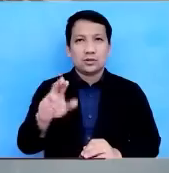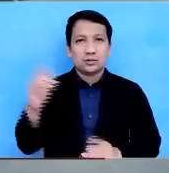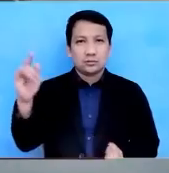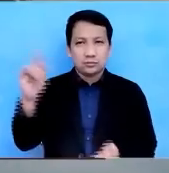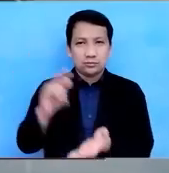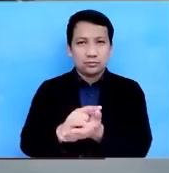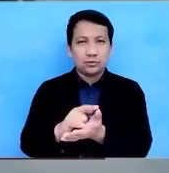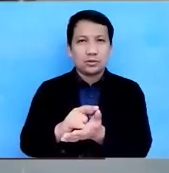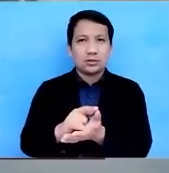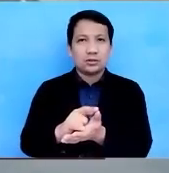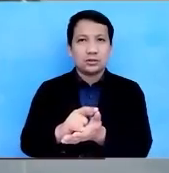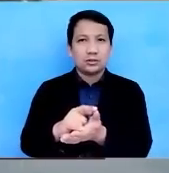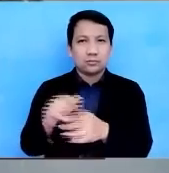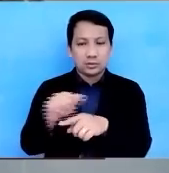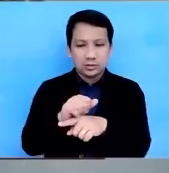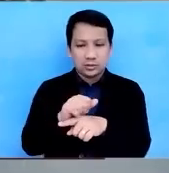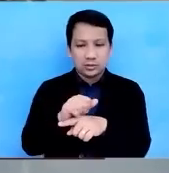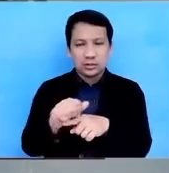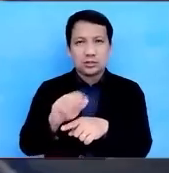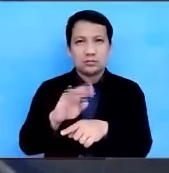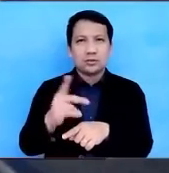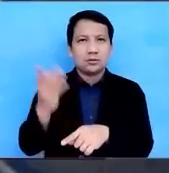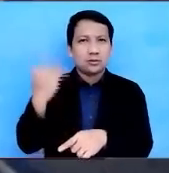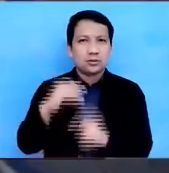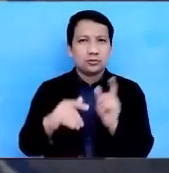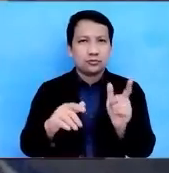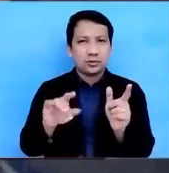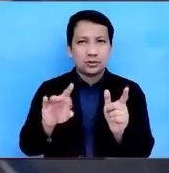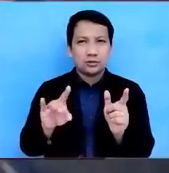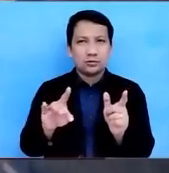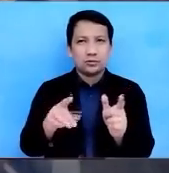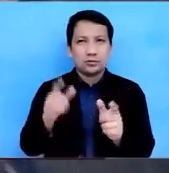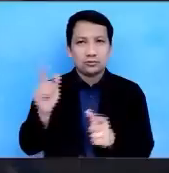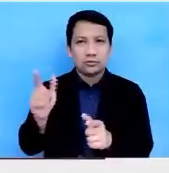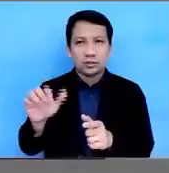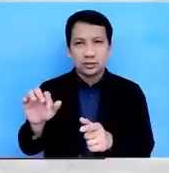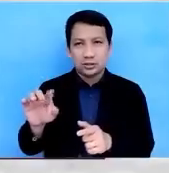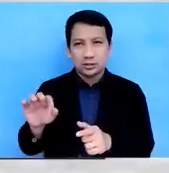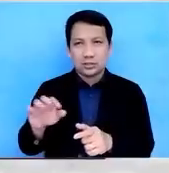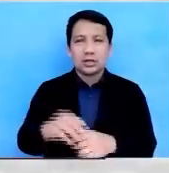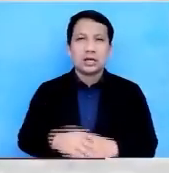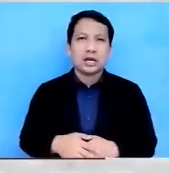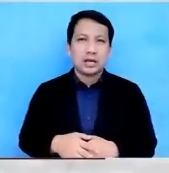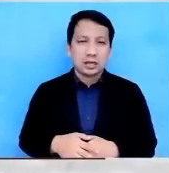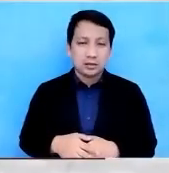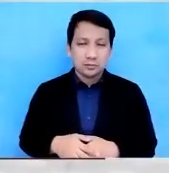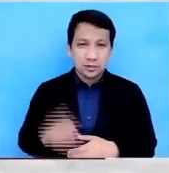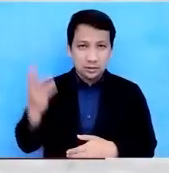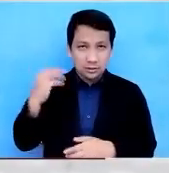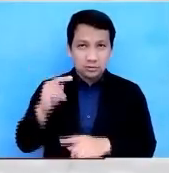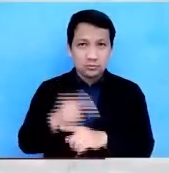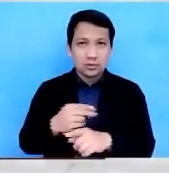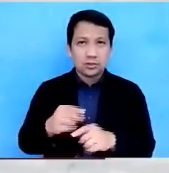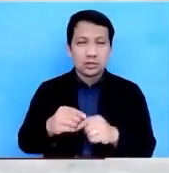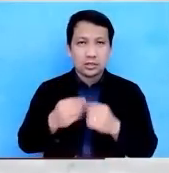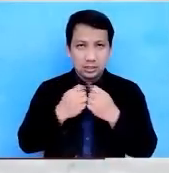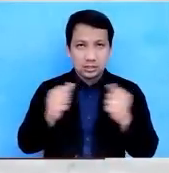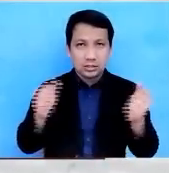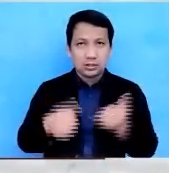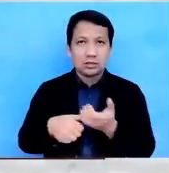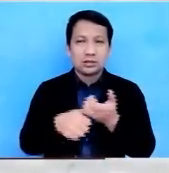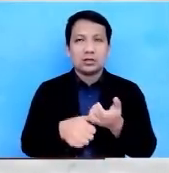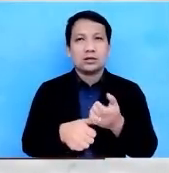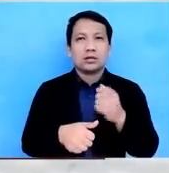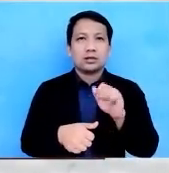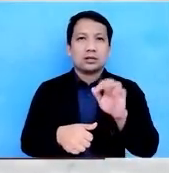para sa balikatan exercises noong 2018 at 2019. Nitong Nobyembre ay nagpahayag naman ang Department of National Defense